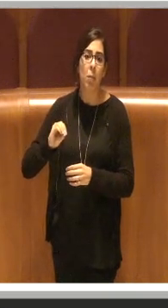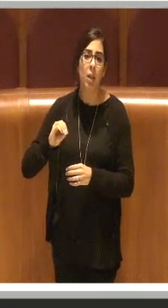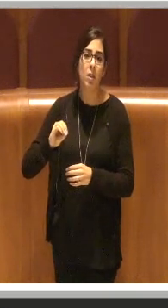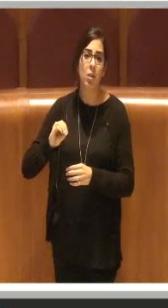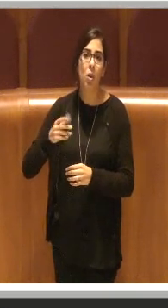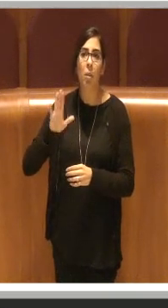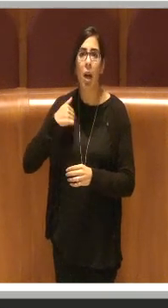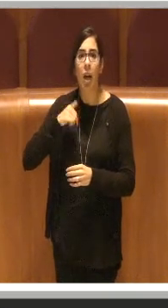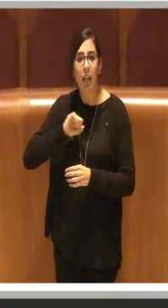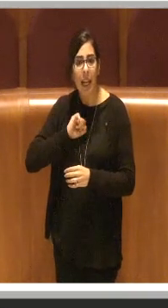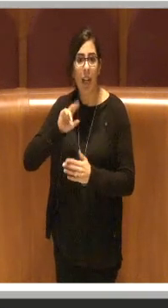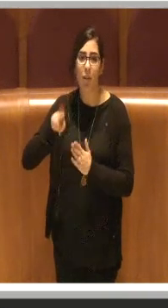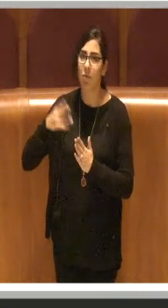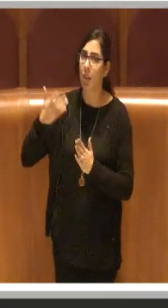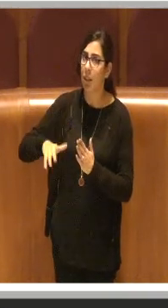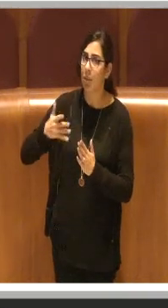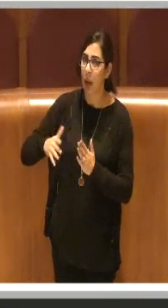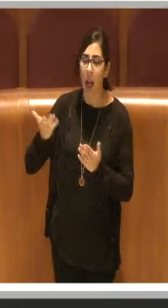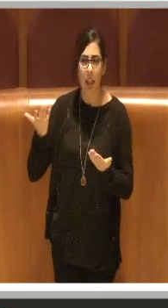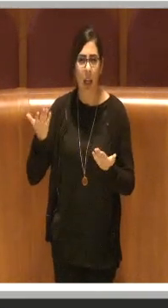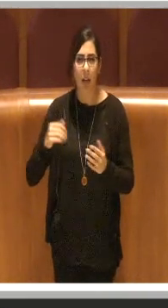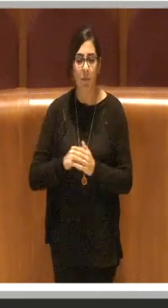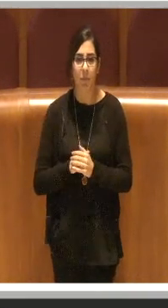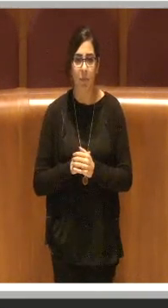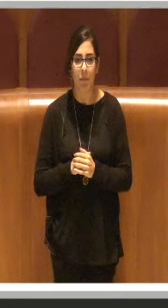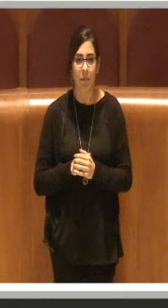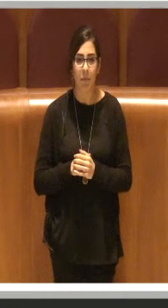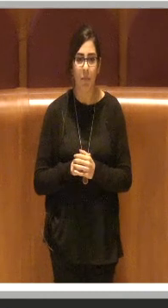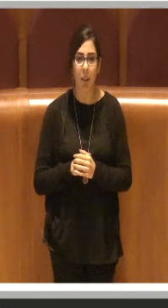già sottoscritta con il collega Diario. Comunque grazie.